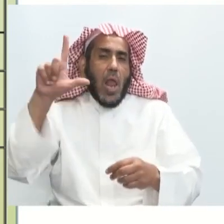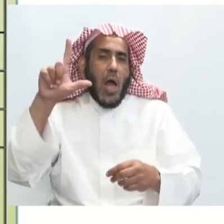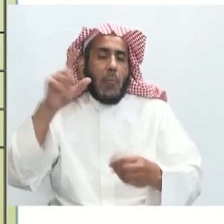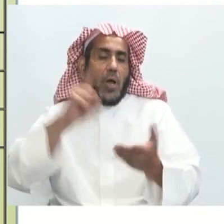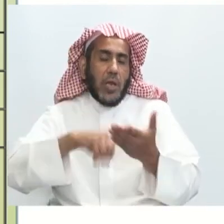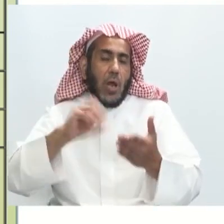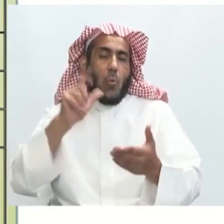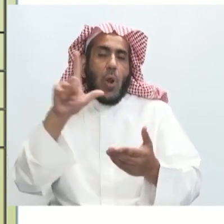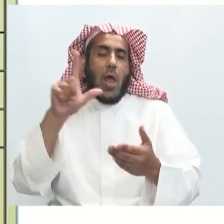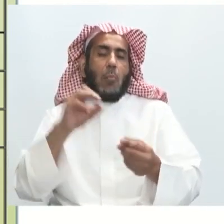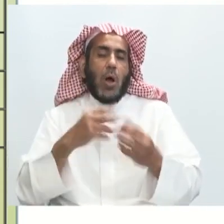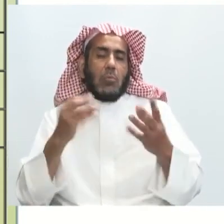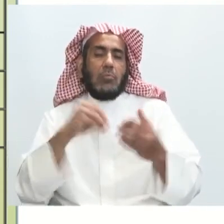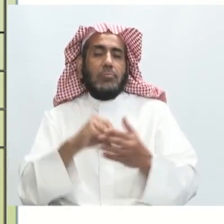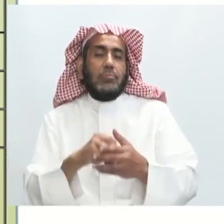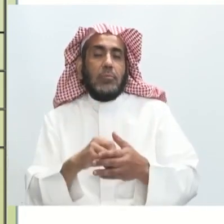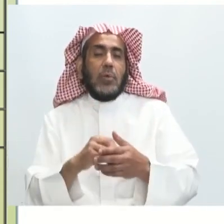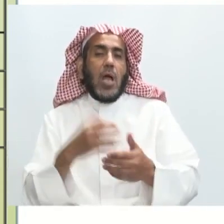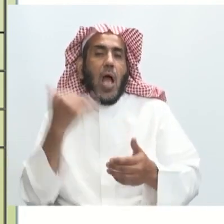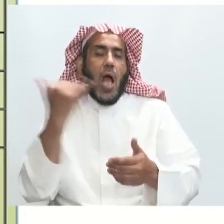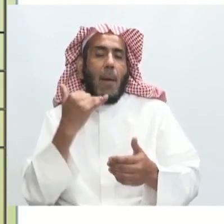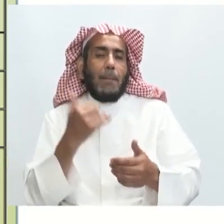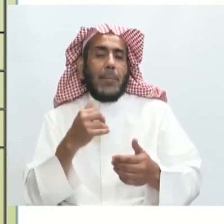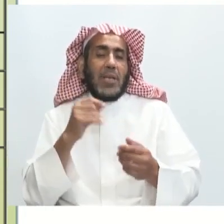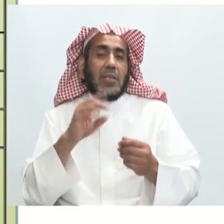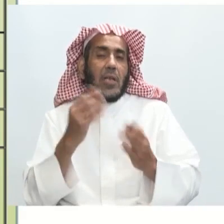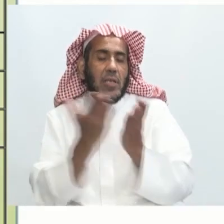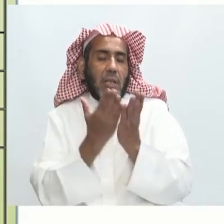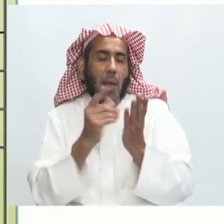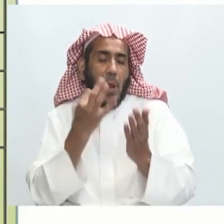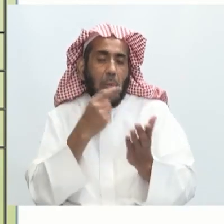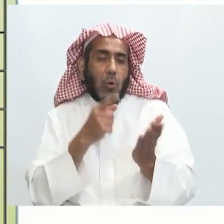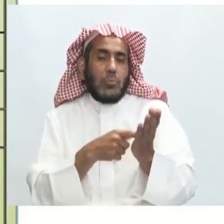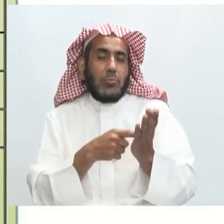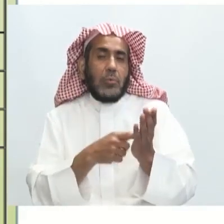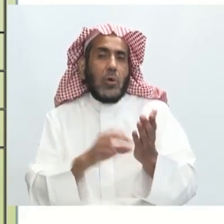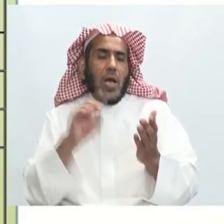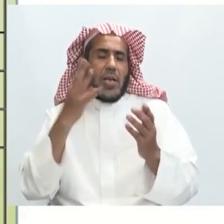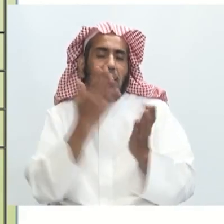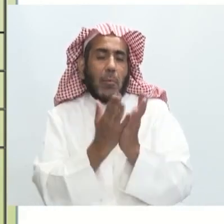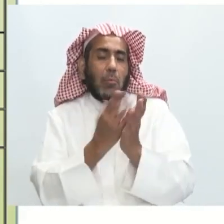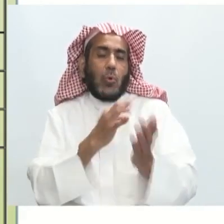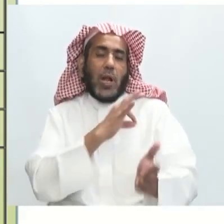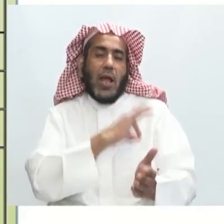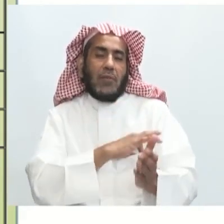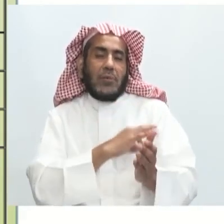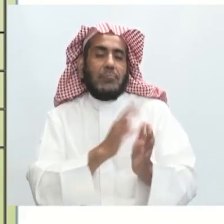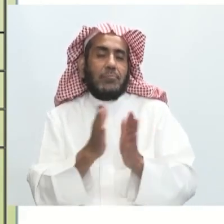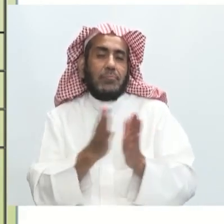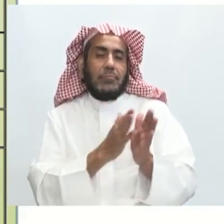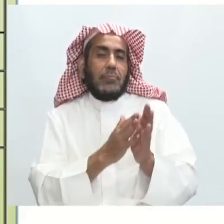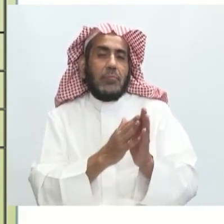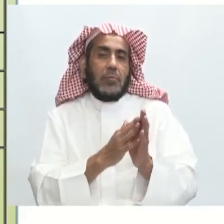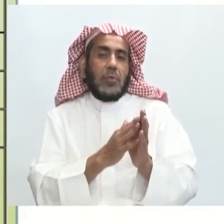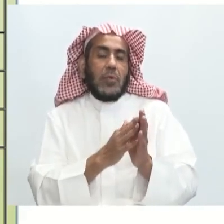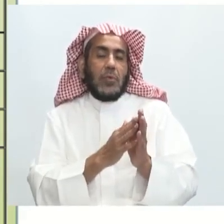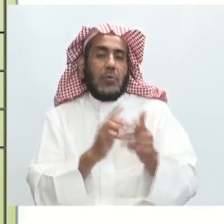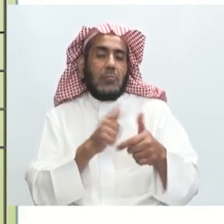لاكثر من مؤكد كذلك اهميه الكتاب المقروء نقول الكتاب المقروء نافع